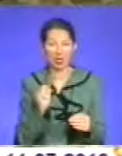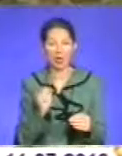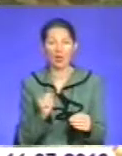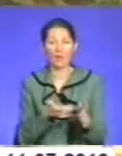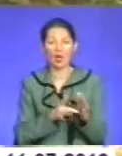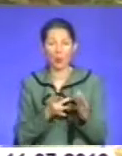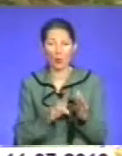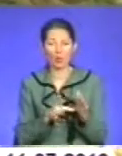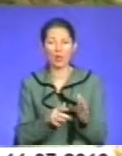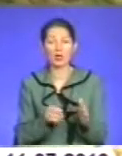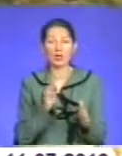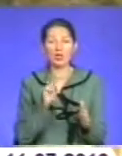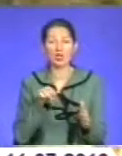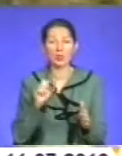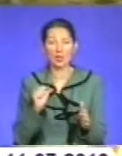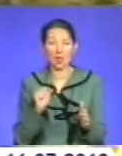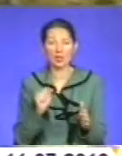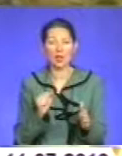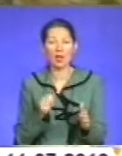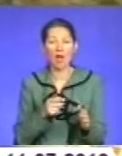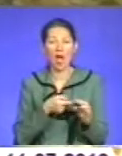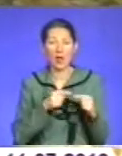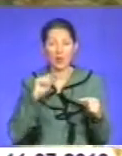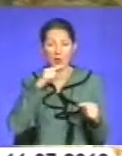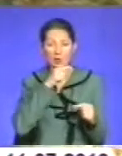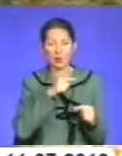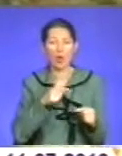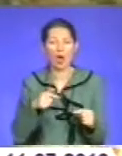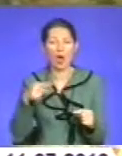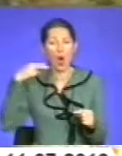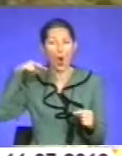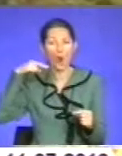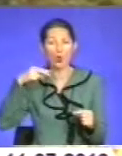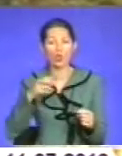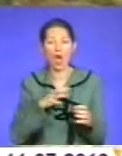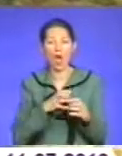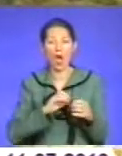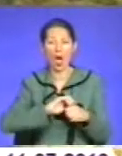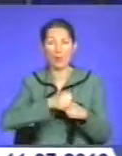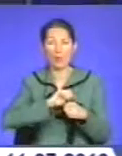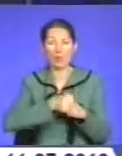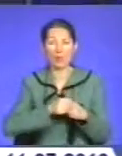та інші бобові, яблука і полуниця, груші і апельсин, ківі і вишня.